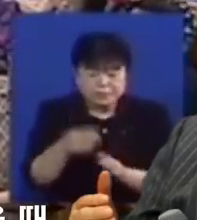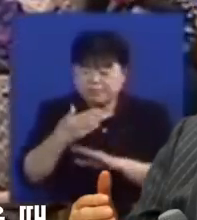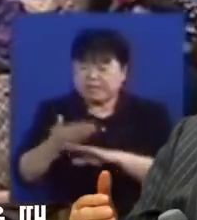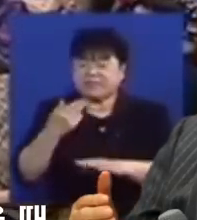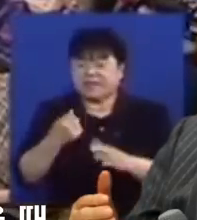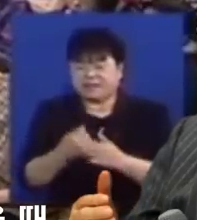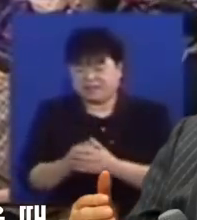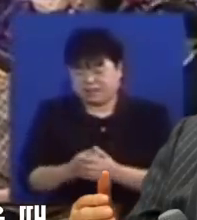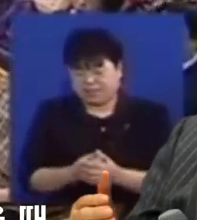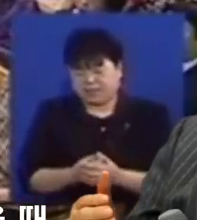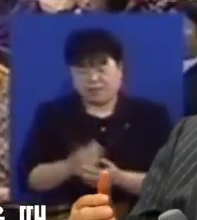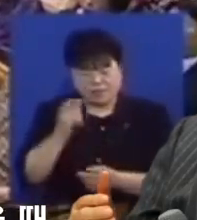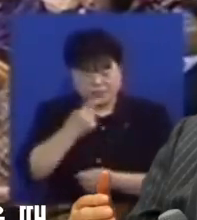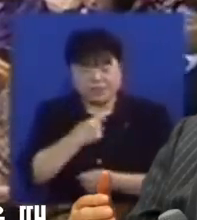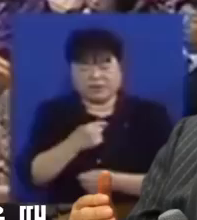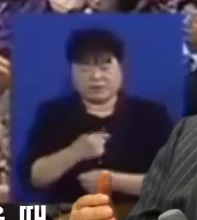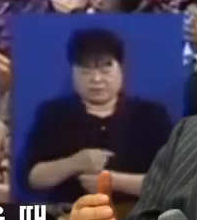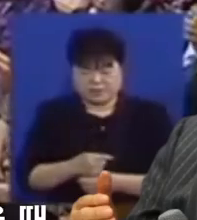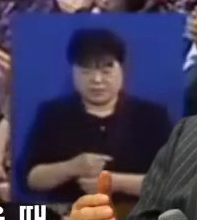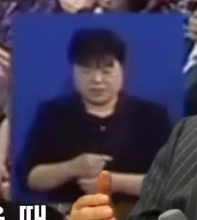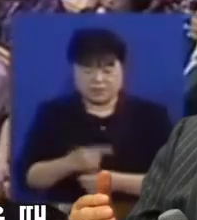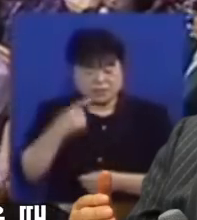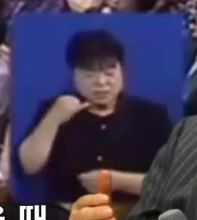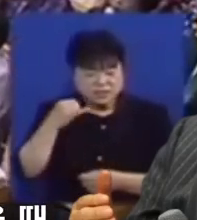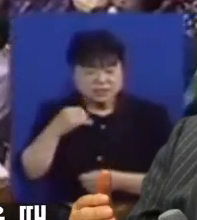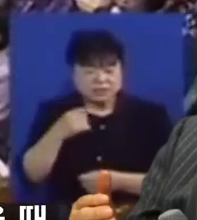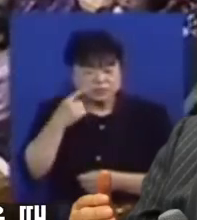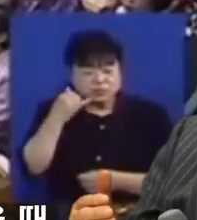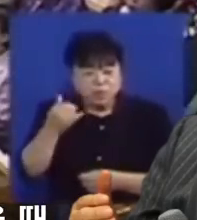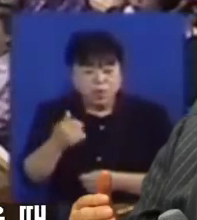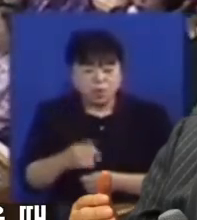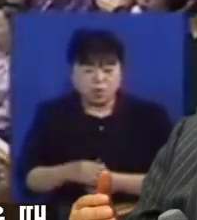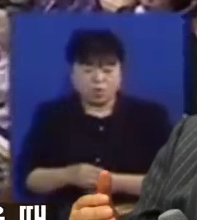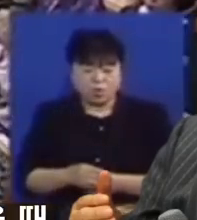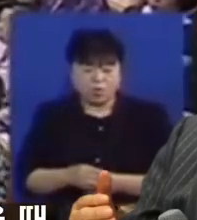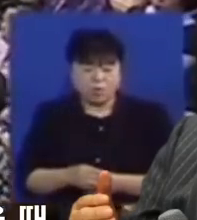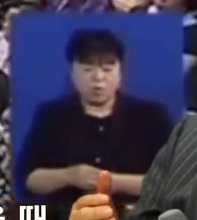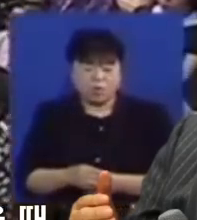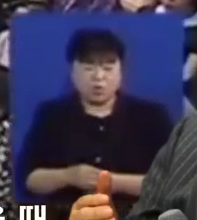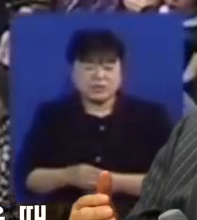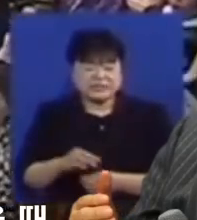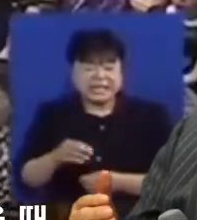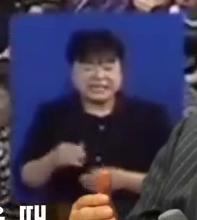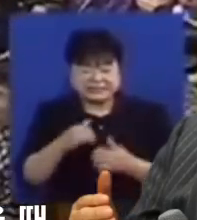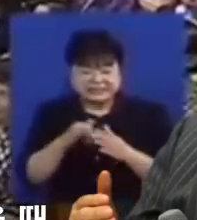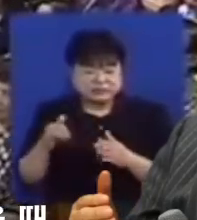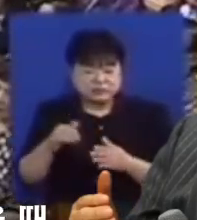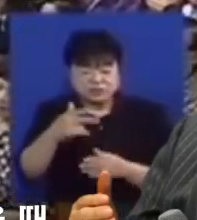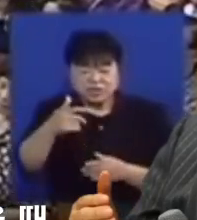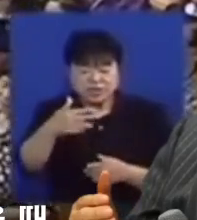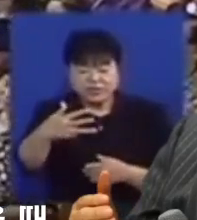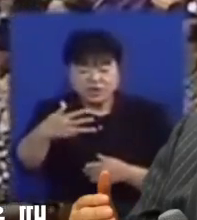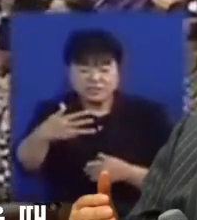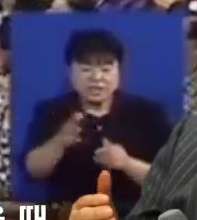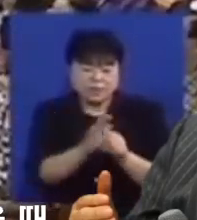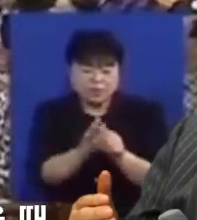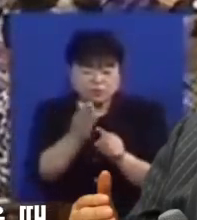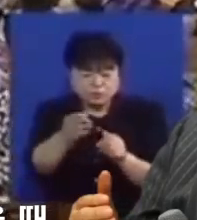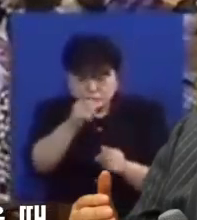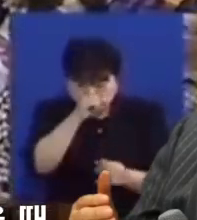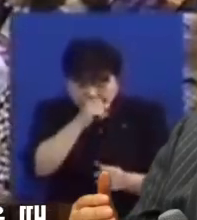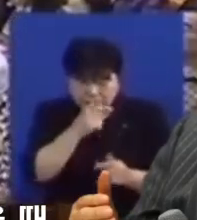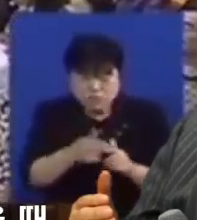힘들었습니다. 시집살이 8명이나 되는 식구들을 돌보는 것이 쉽지 않지 않아요. 그런데다가 예수 믿는 것을